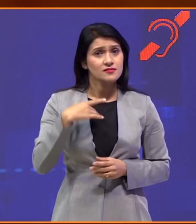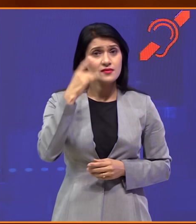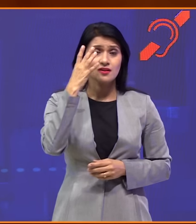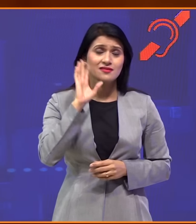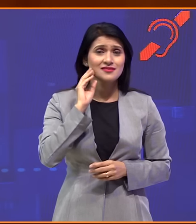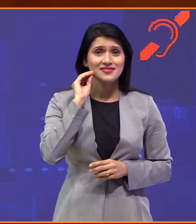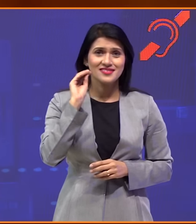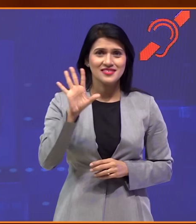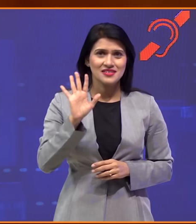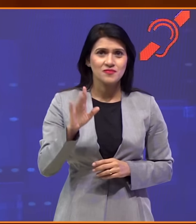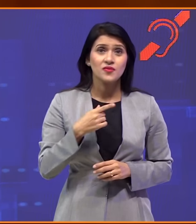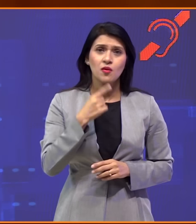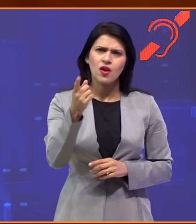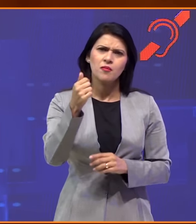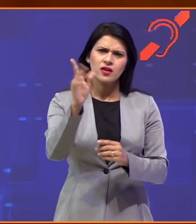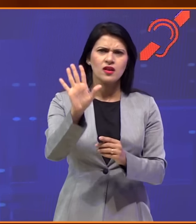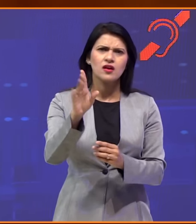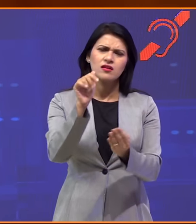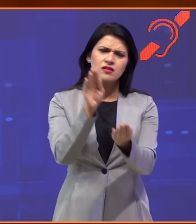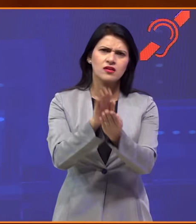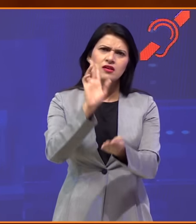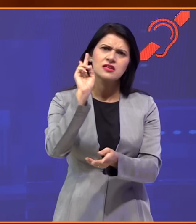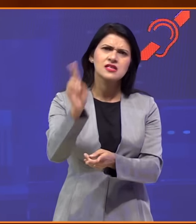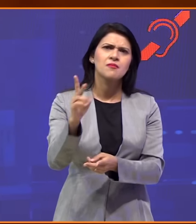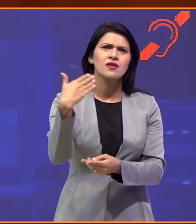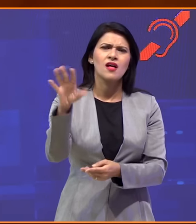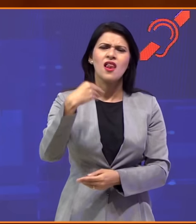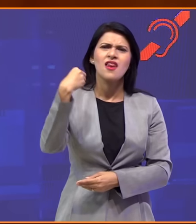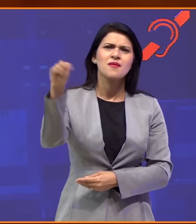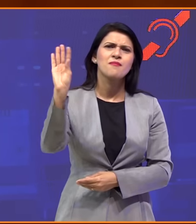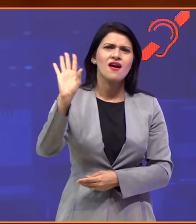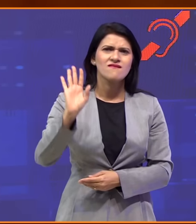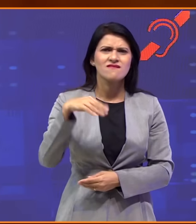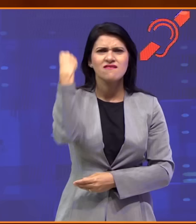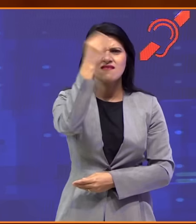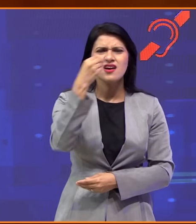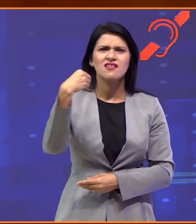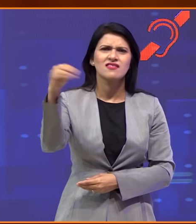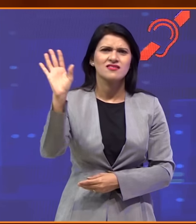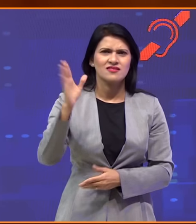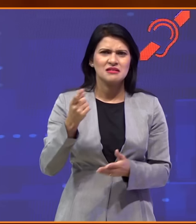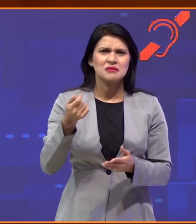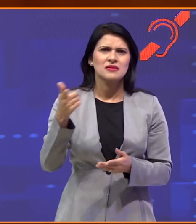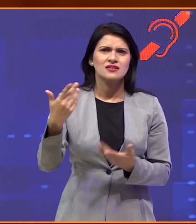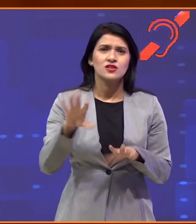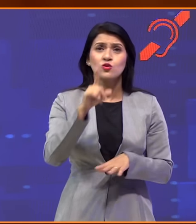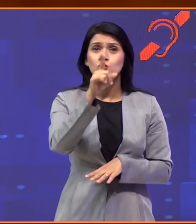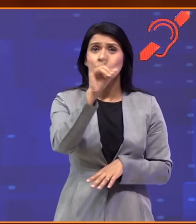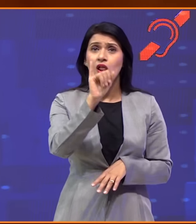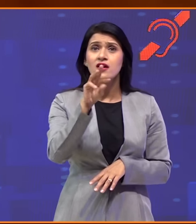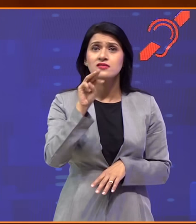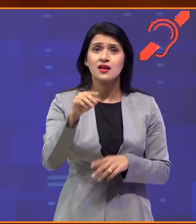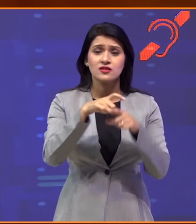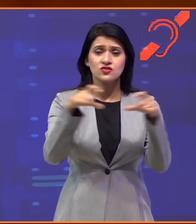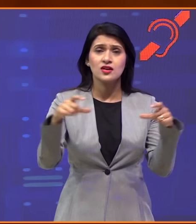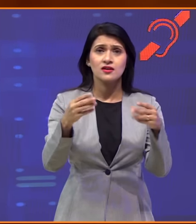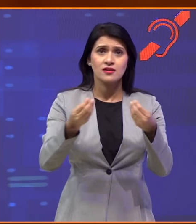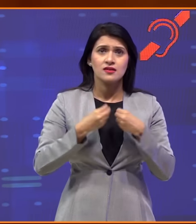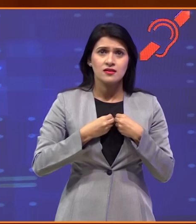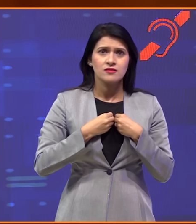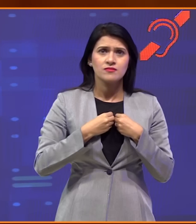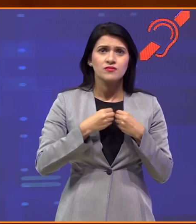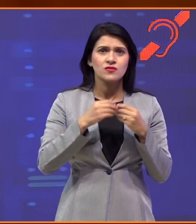वहां पर मैंने कहा कि तो रख लो अपना तुम तुमको दान दे दिया मैंने 000 जो है उसके मतलब वो जो चेक दिया था वो